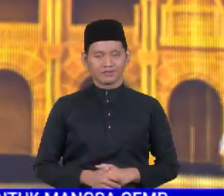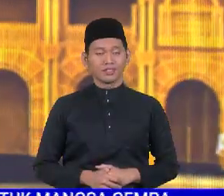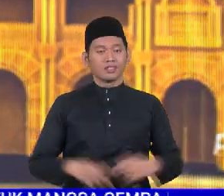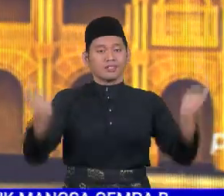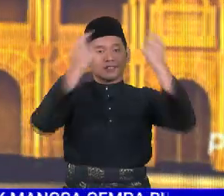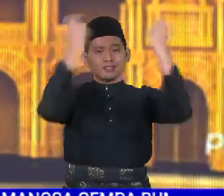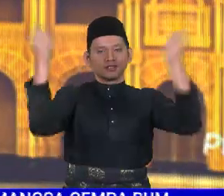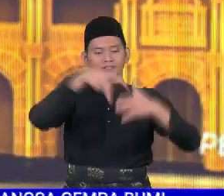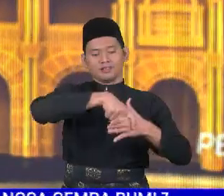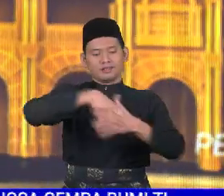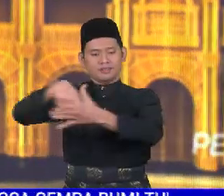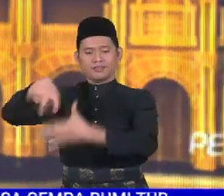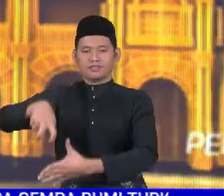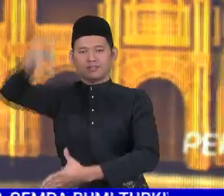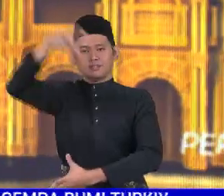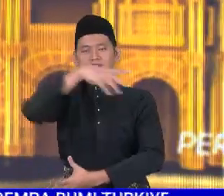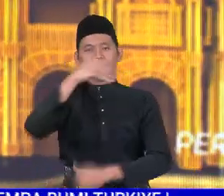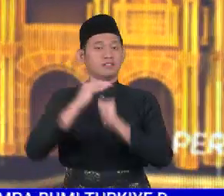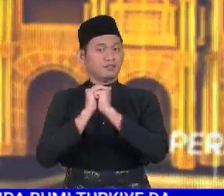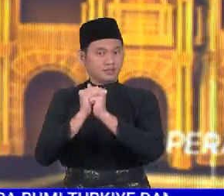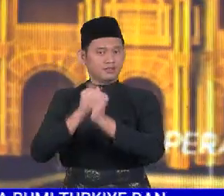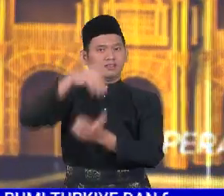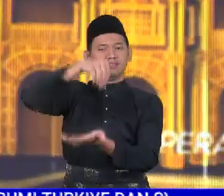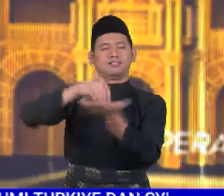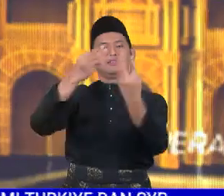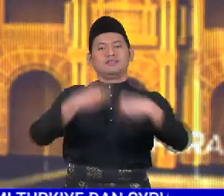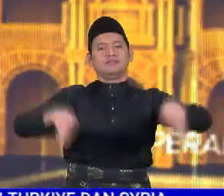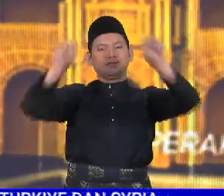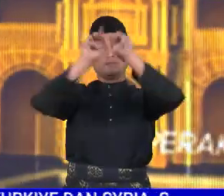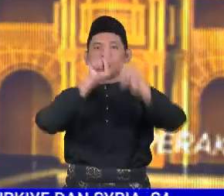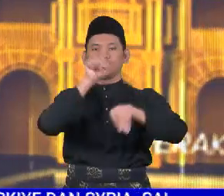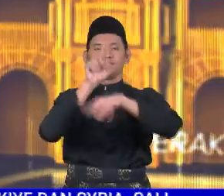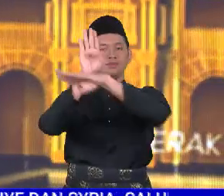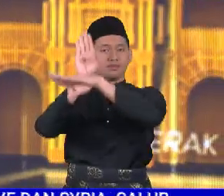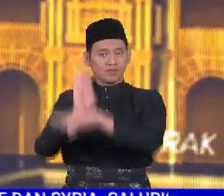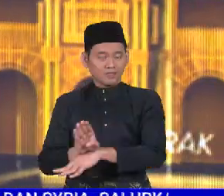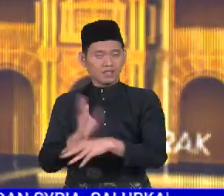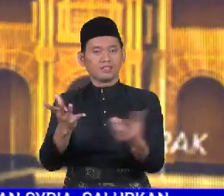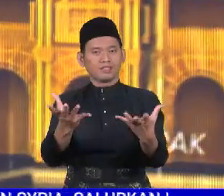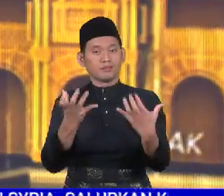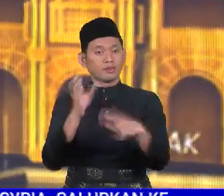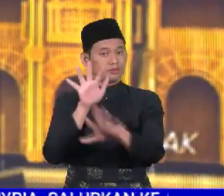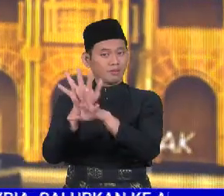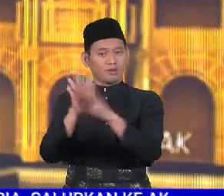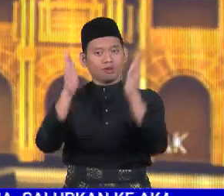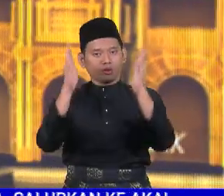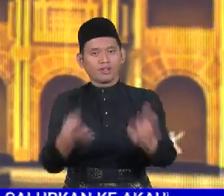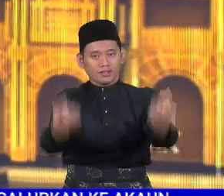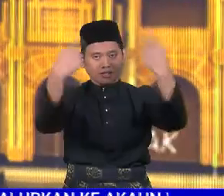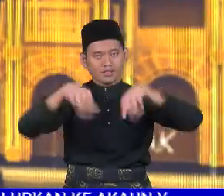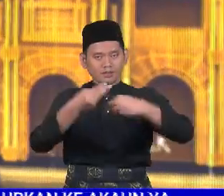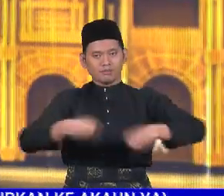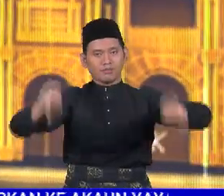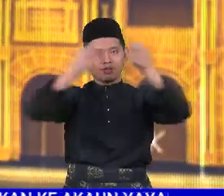Pada sambutan Isra Miraj dan Tahun Baru Cina di masjid merupakan usaha membudayakan pengimarahan masjid bagi menjadikan institusi itu